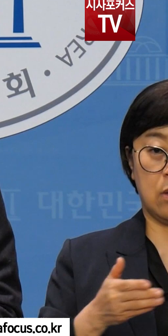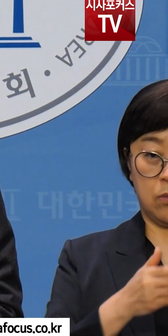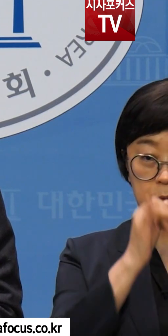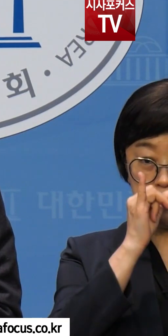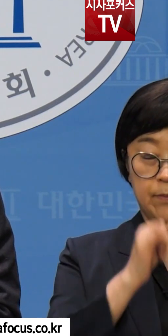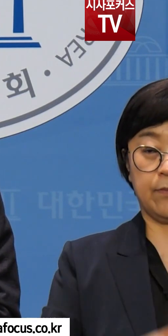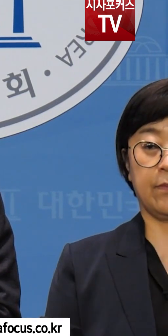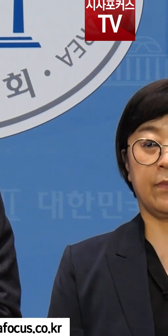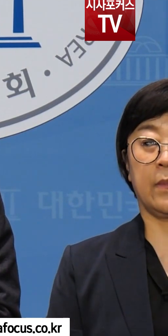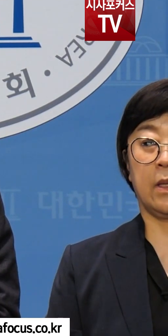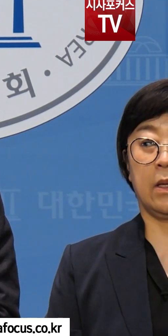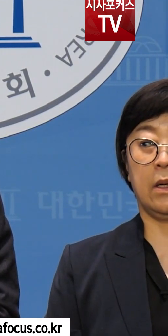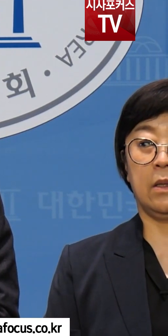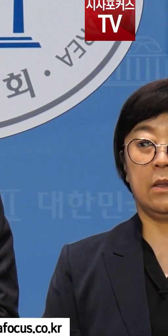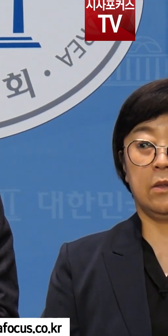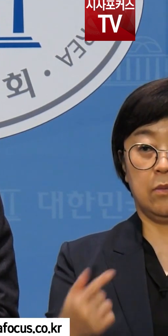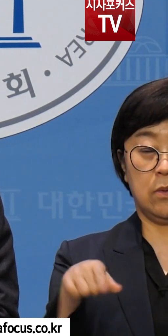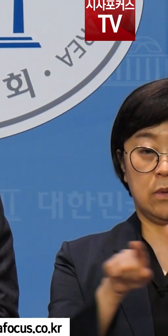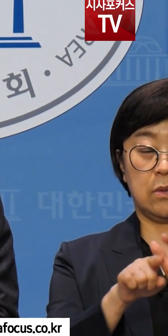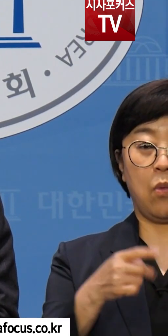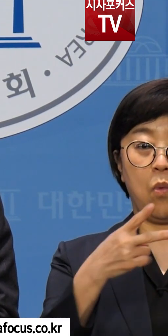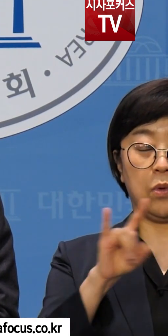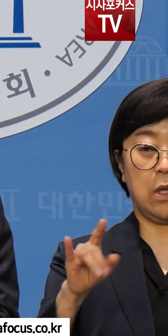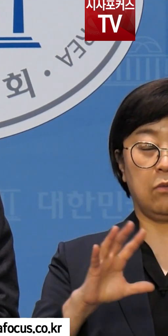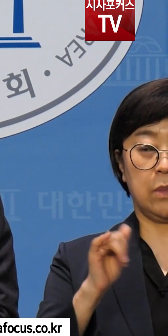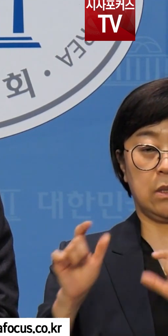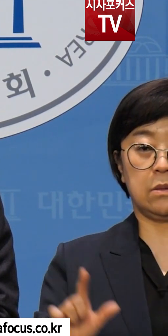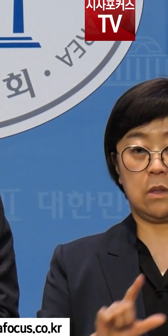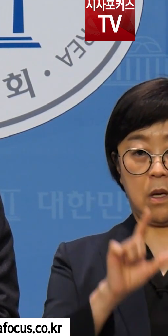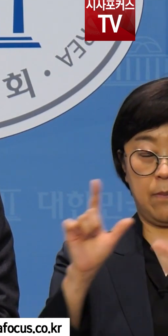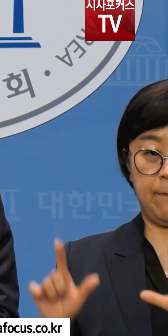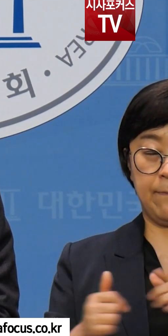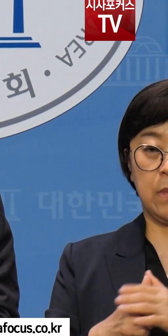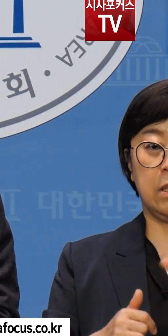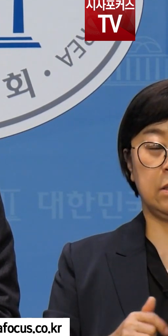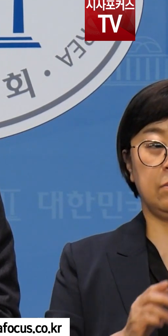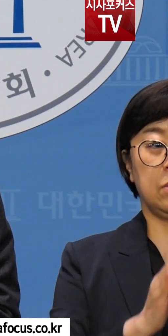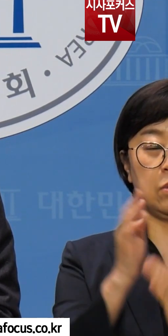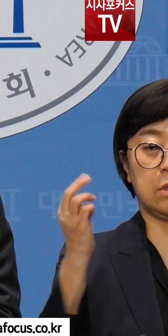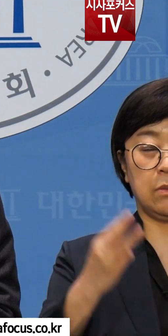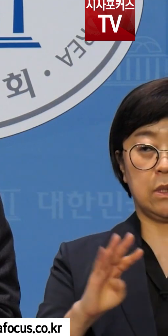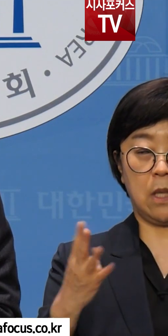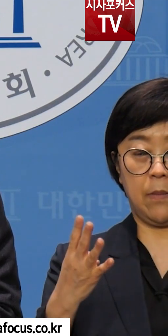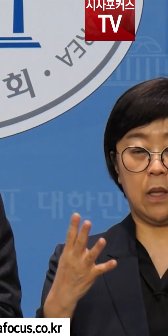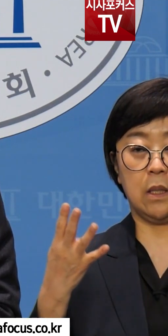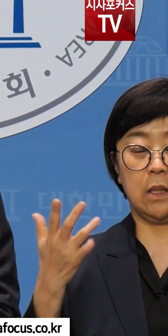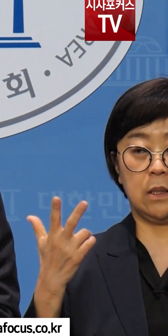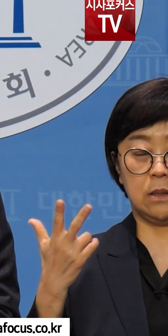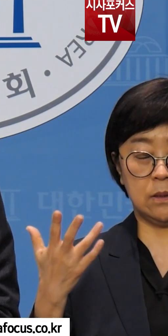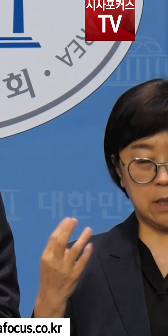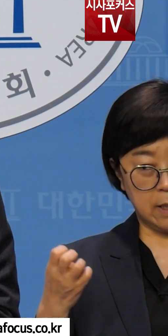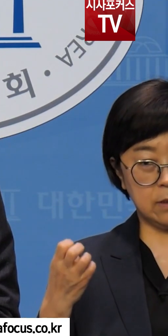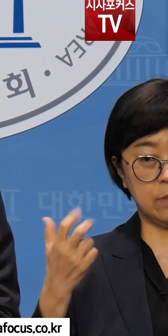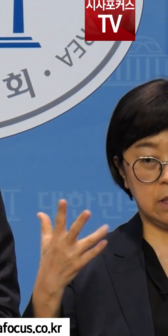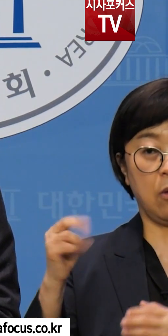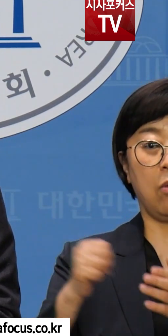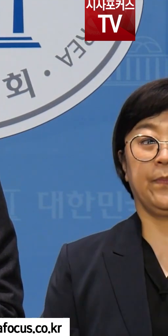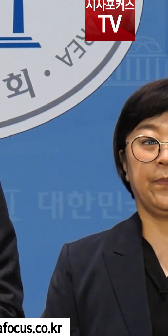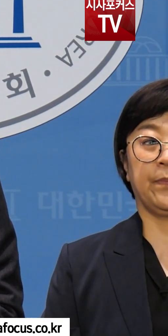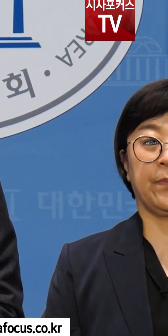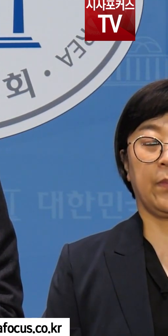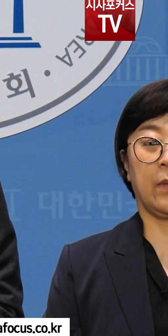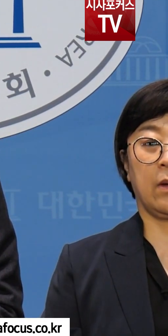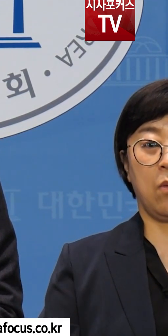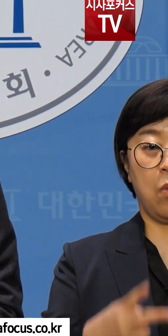요구하는데요. 그것을 위해서 5대 민생예산 총 10조 3347억 원의 증액을 촉구합니다.